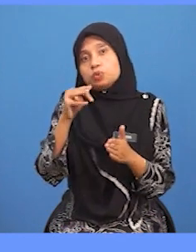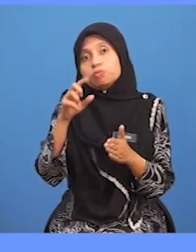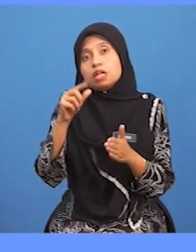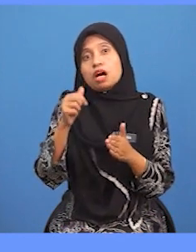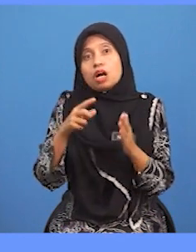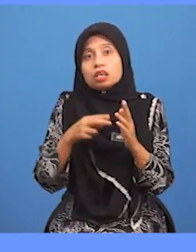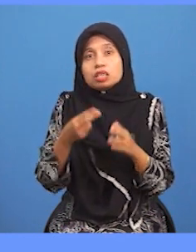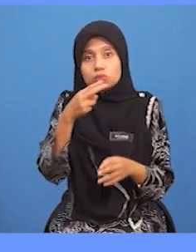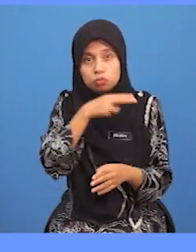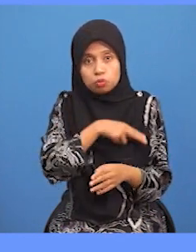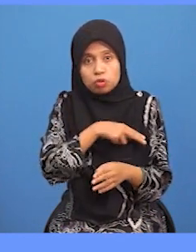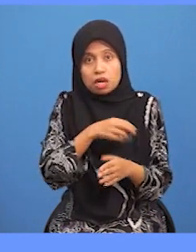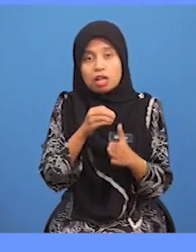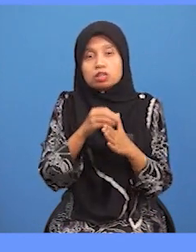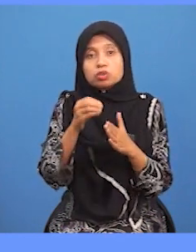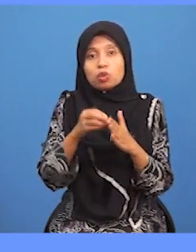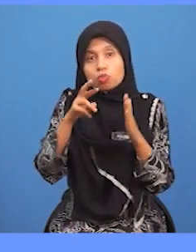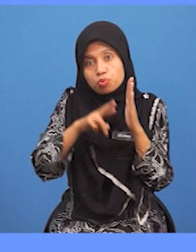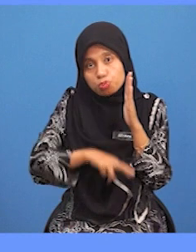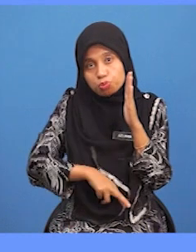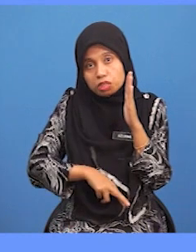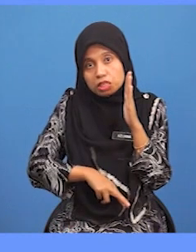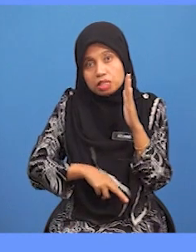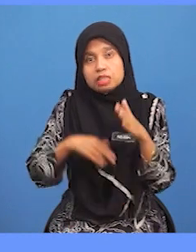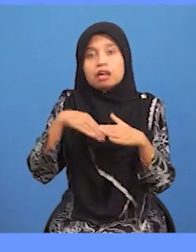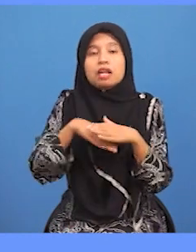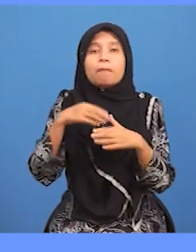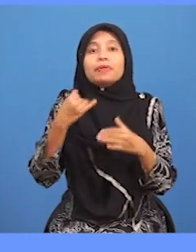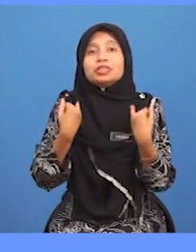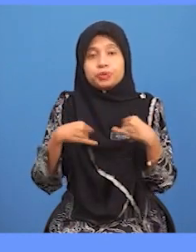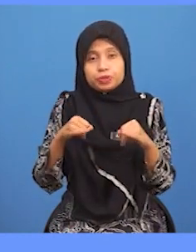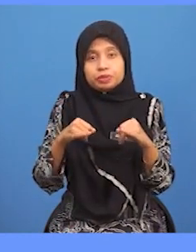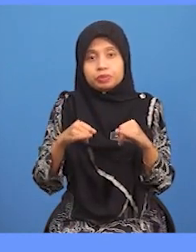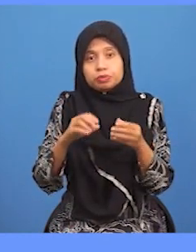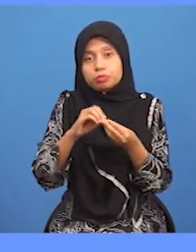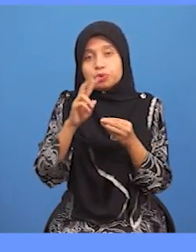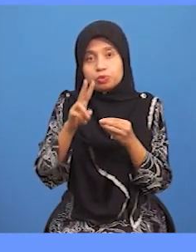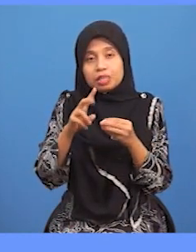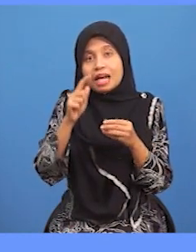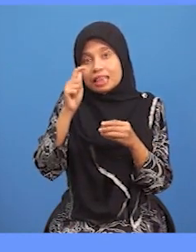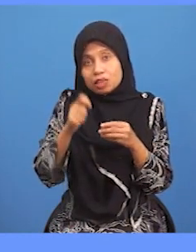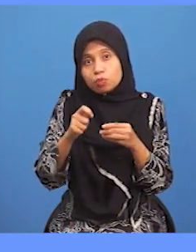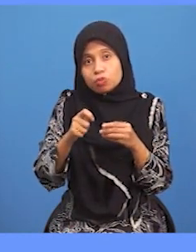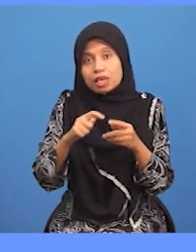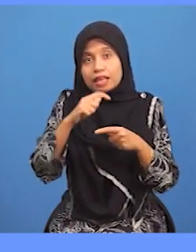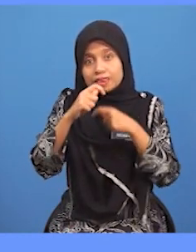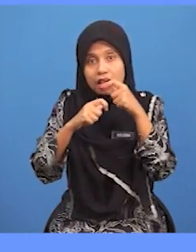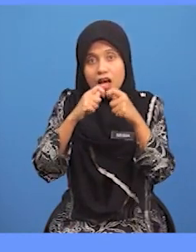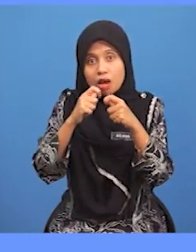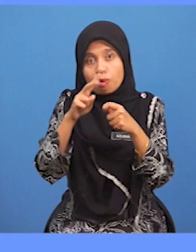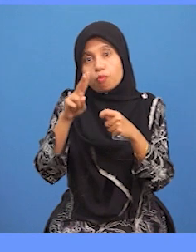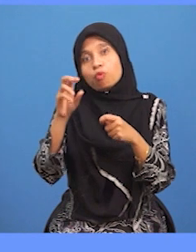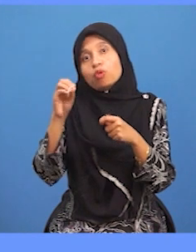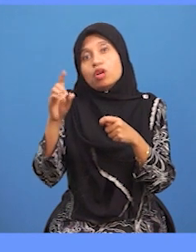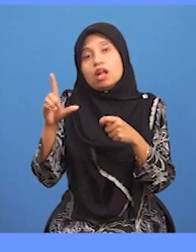keuntungan atau kerugian pada setiap peringkat jualan. Kedua, menentukan tahap volume jualan